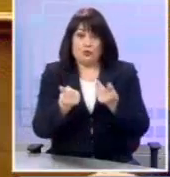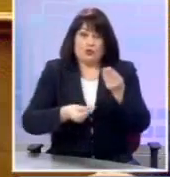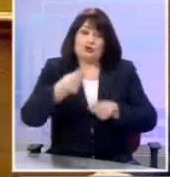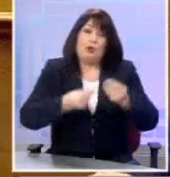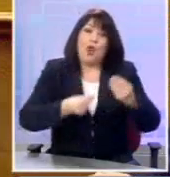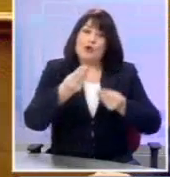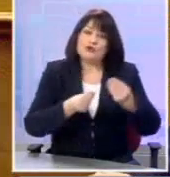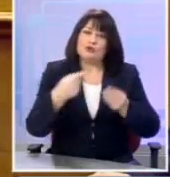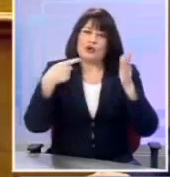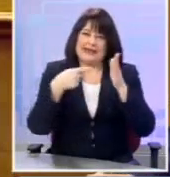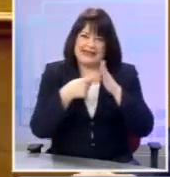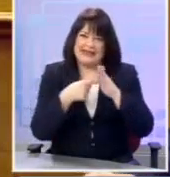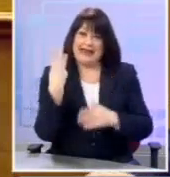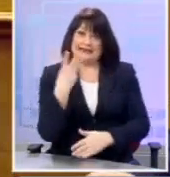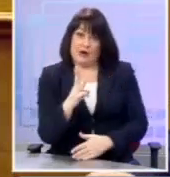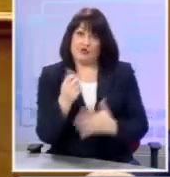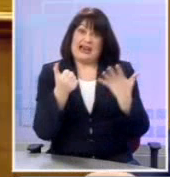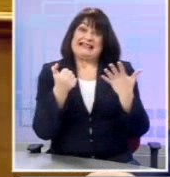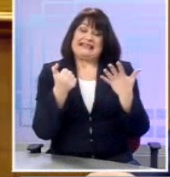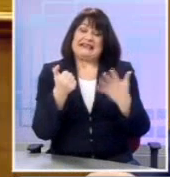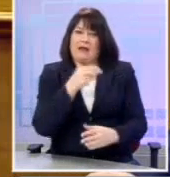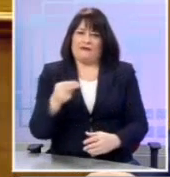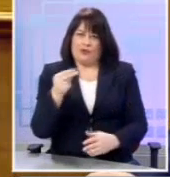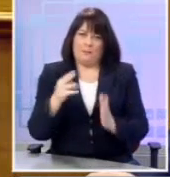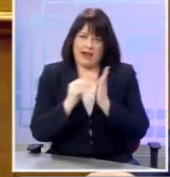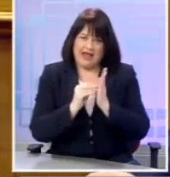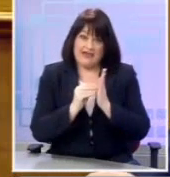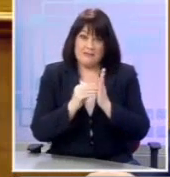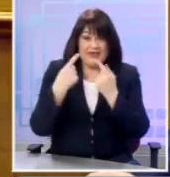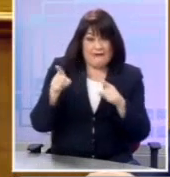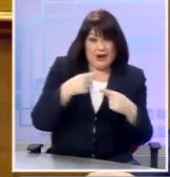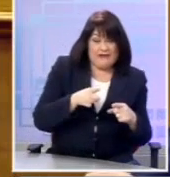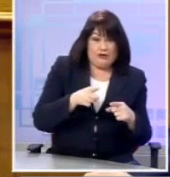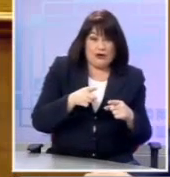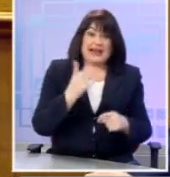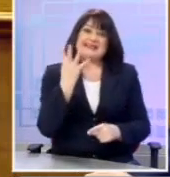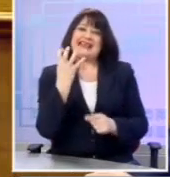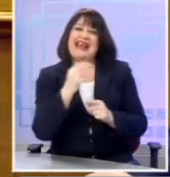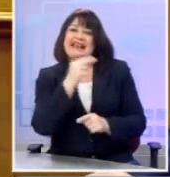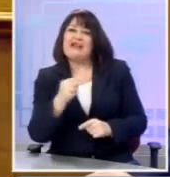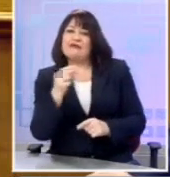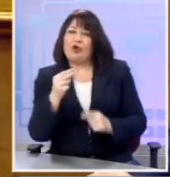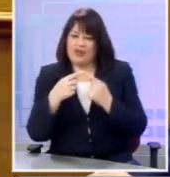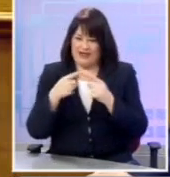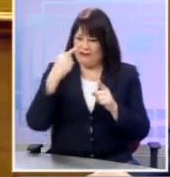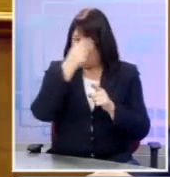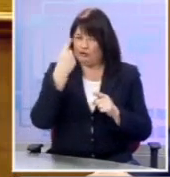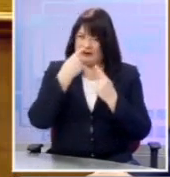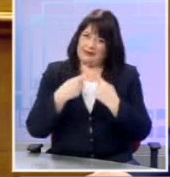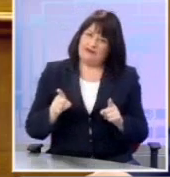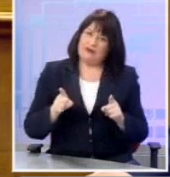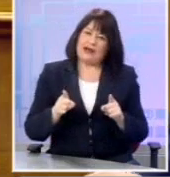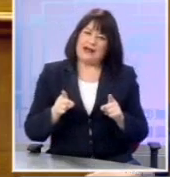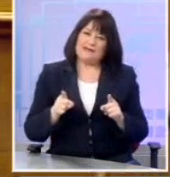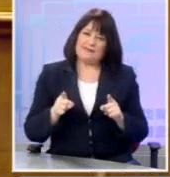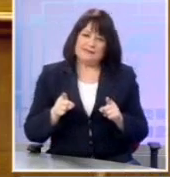είναι 1.360, η προσωπική διαφορά θα είναι 40 ευρώ προκειμένου